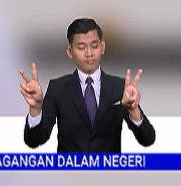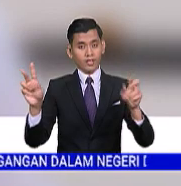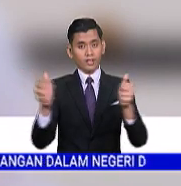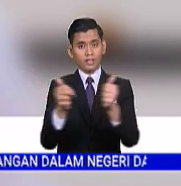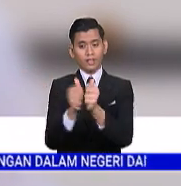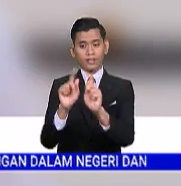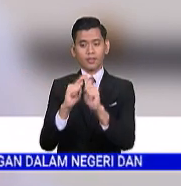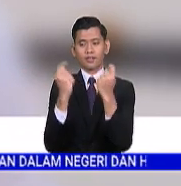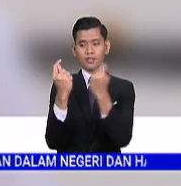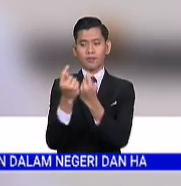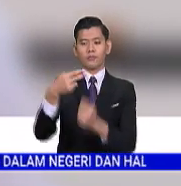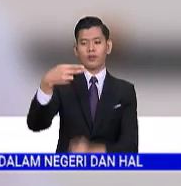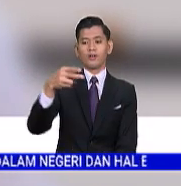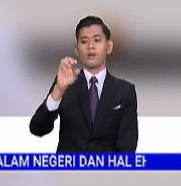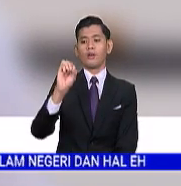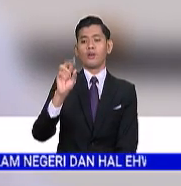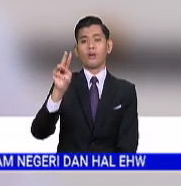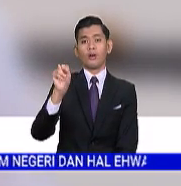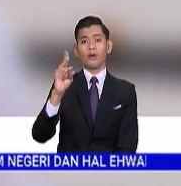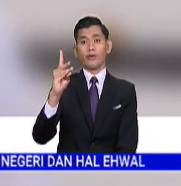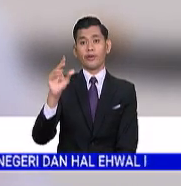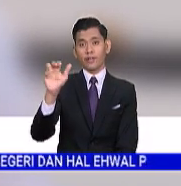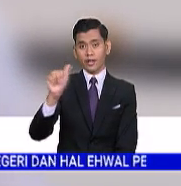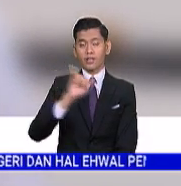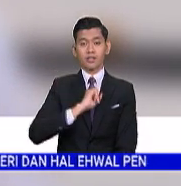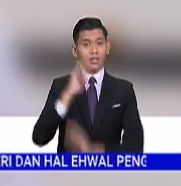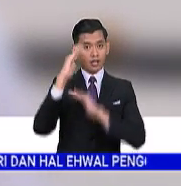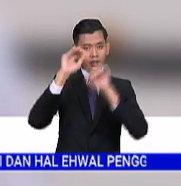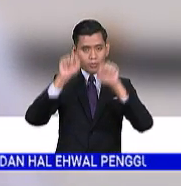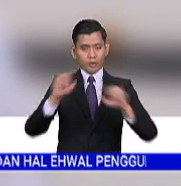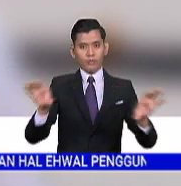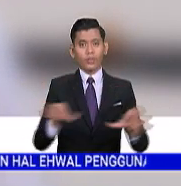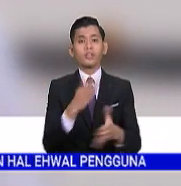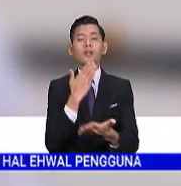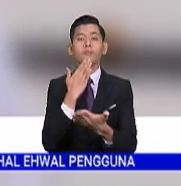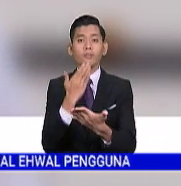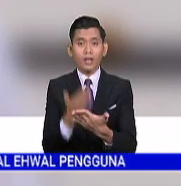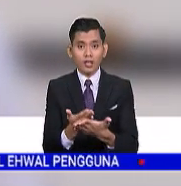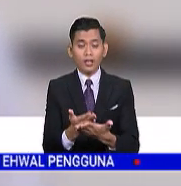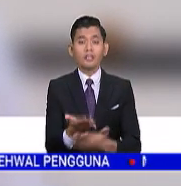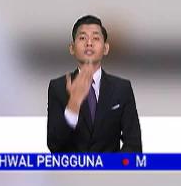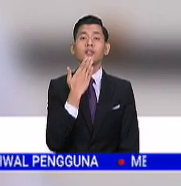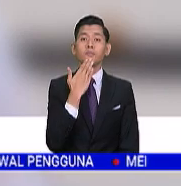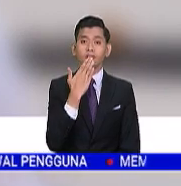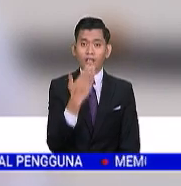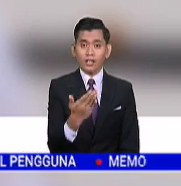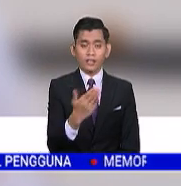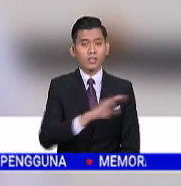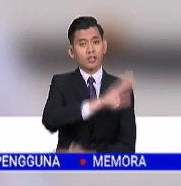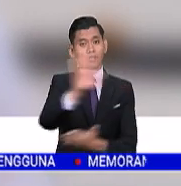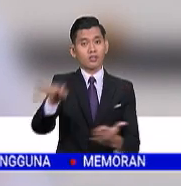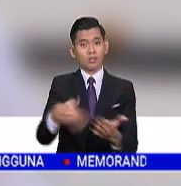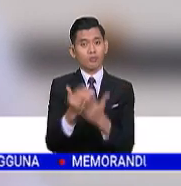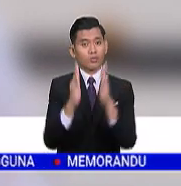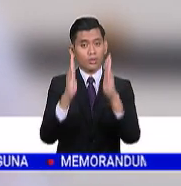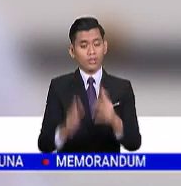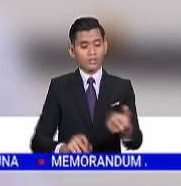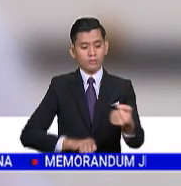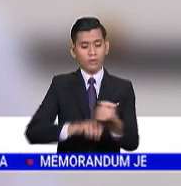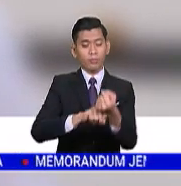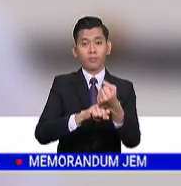Honda Racing. So saya harap saya dapat buat baik. Terima kasih kepada family saya, terutama sekali selalu support saya dan ayah